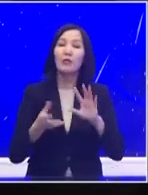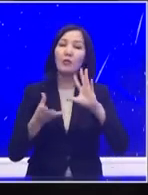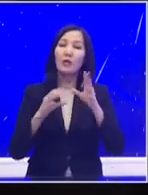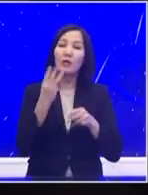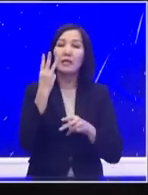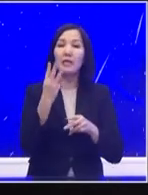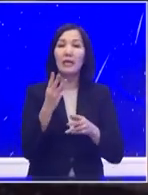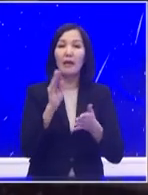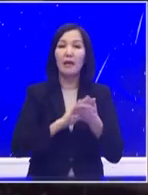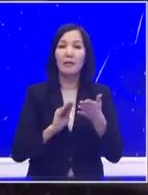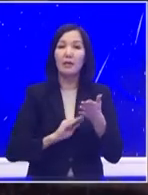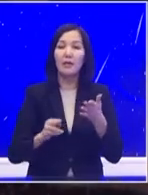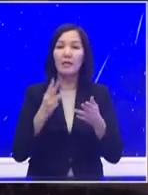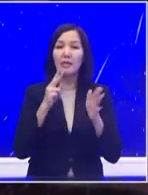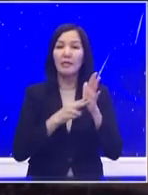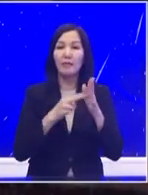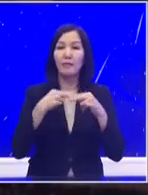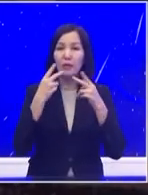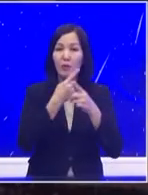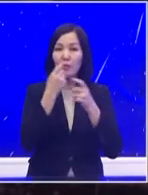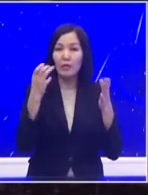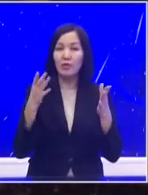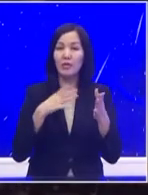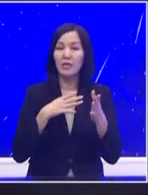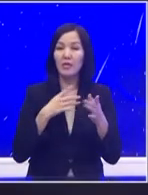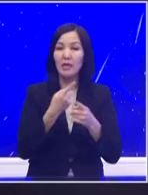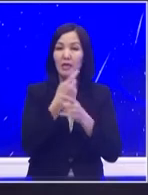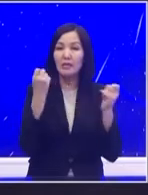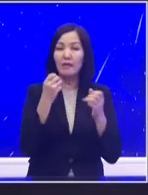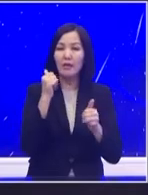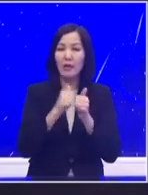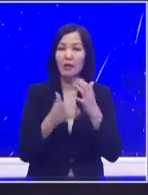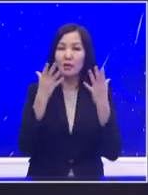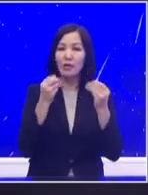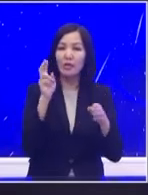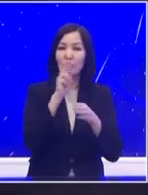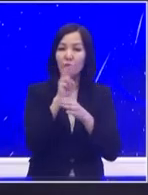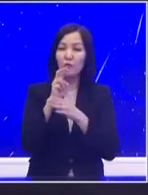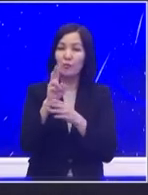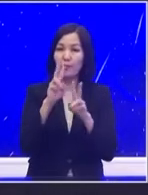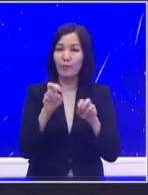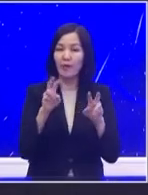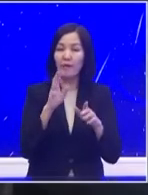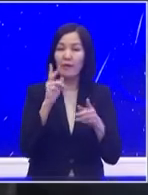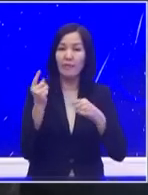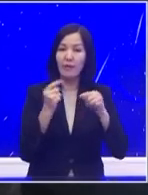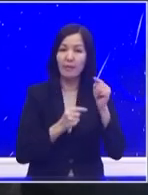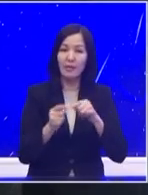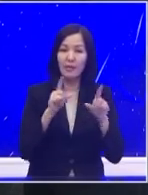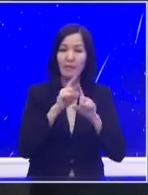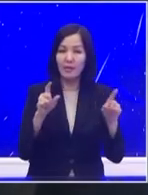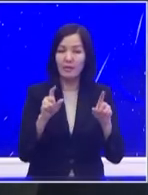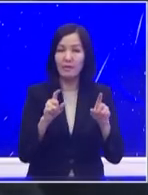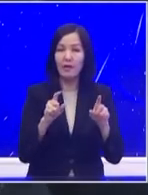административных протокола и 7 предупреждений. Члены рабочей группы заявляют, что будут ежедневно проверять объекты предпринимательства.